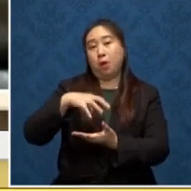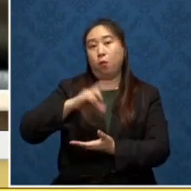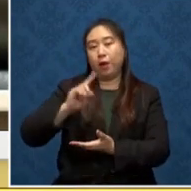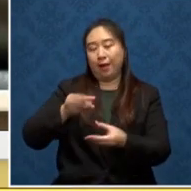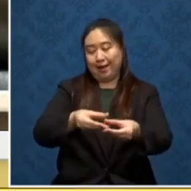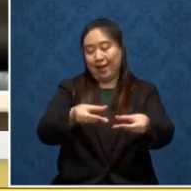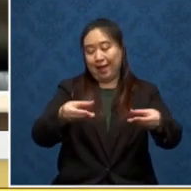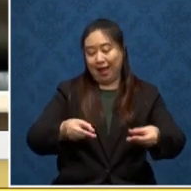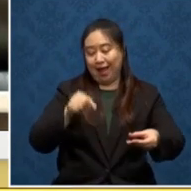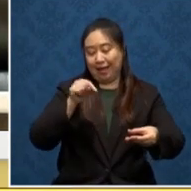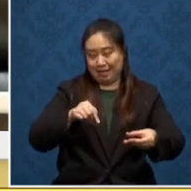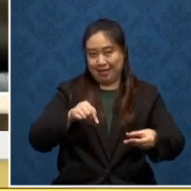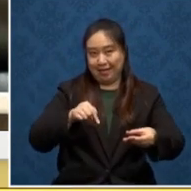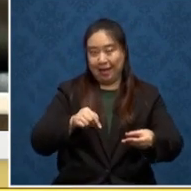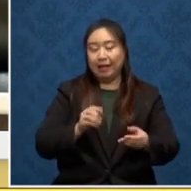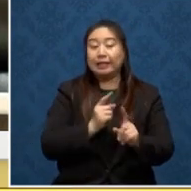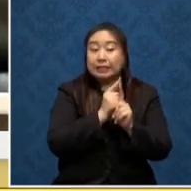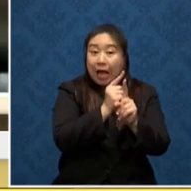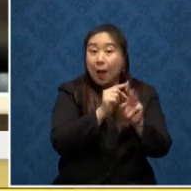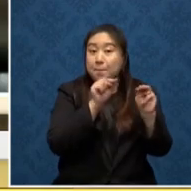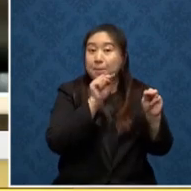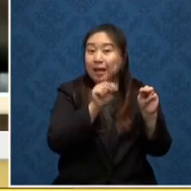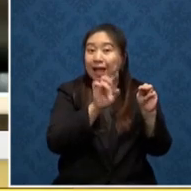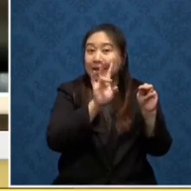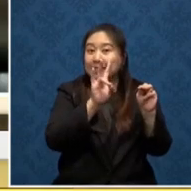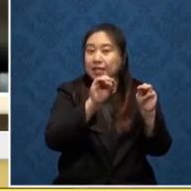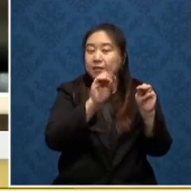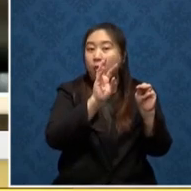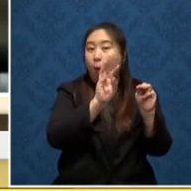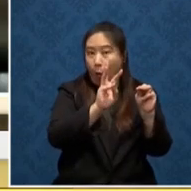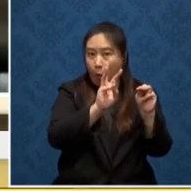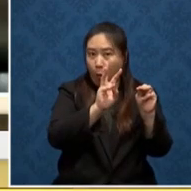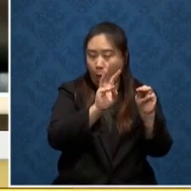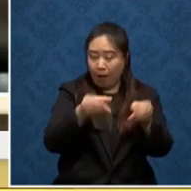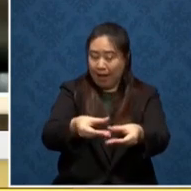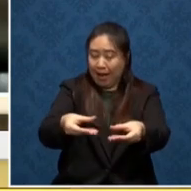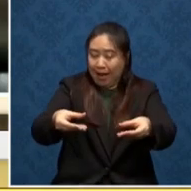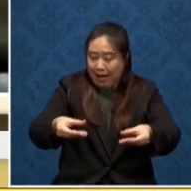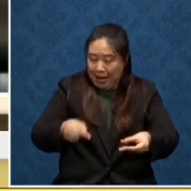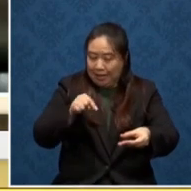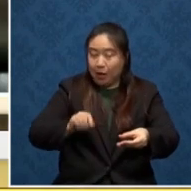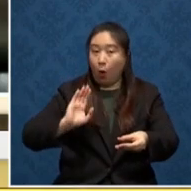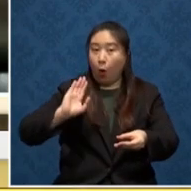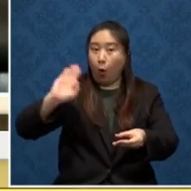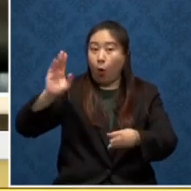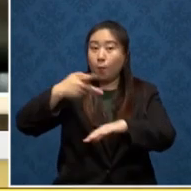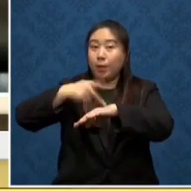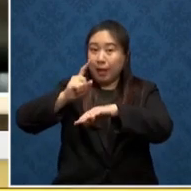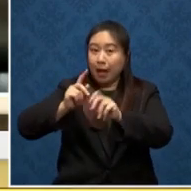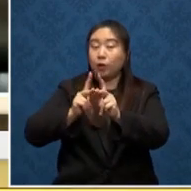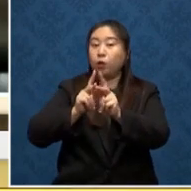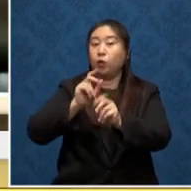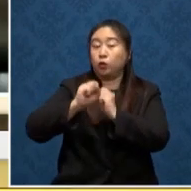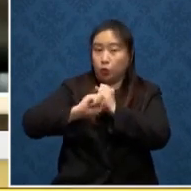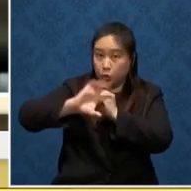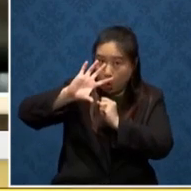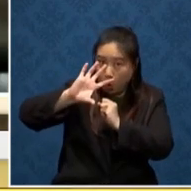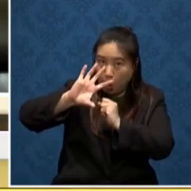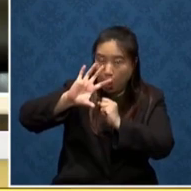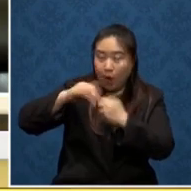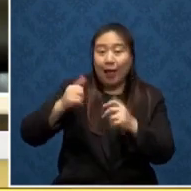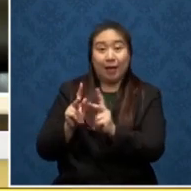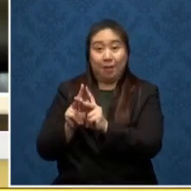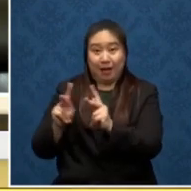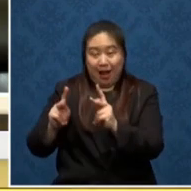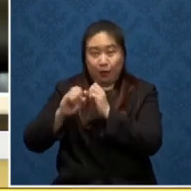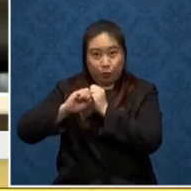ตามตรา 76มัน็ รายาน ของ ประทาน ก. ส.ต. ช. และ ก ร มการ Voc. ล Auf.ัอยาก ฝ